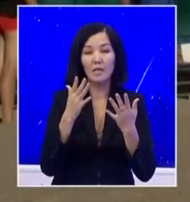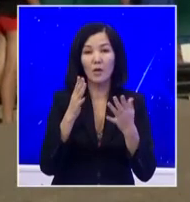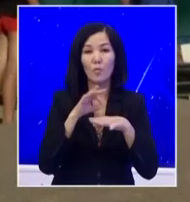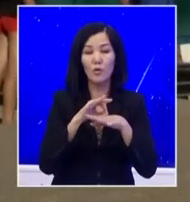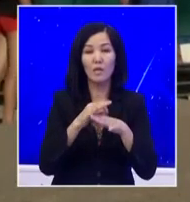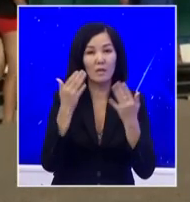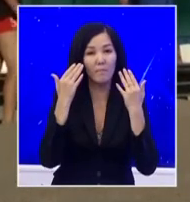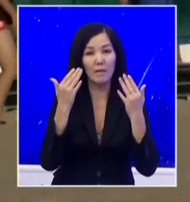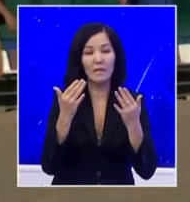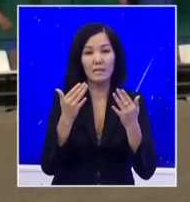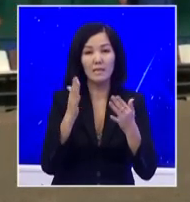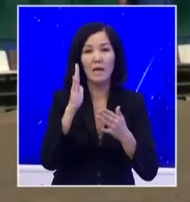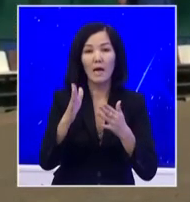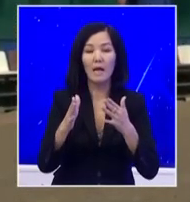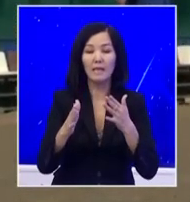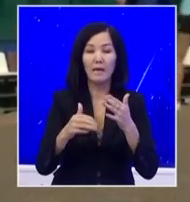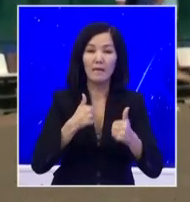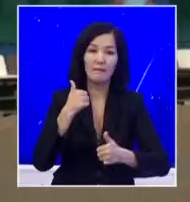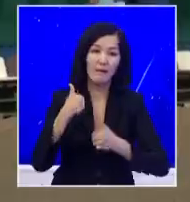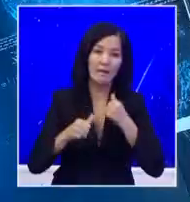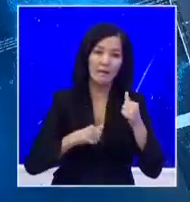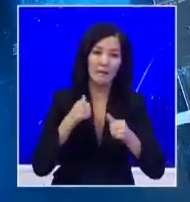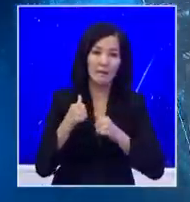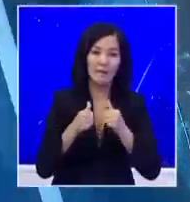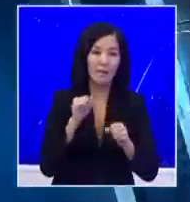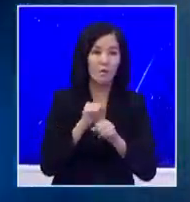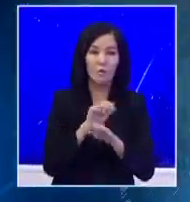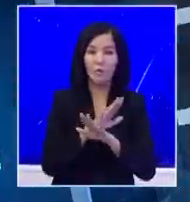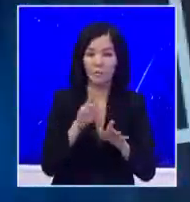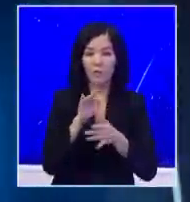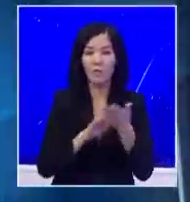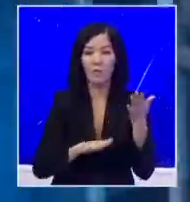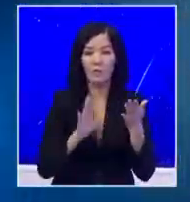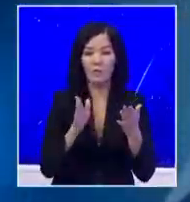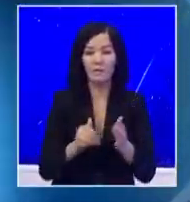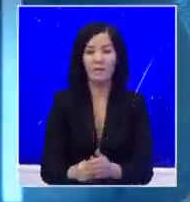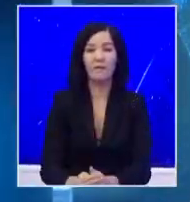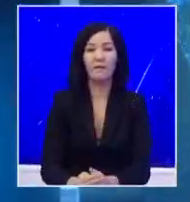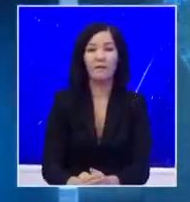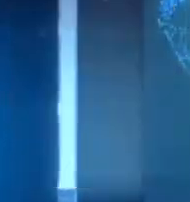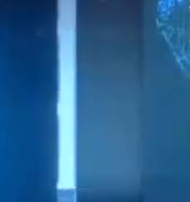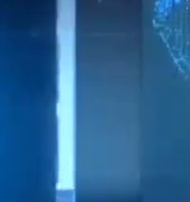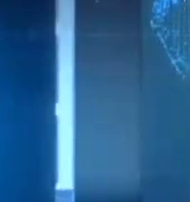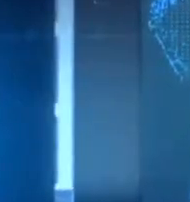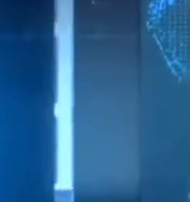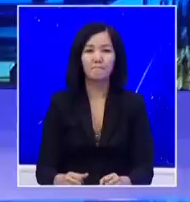додаға жетісулықтар дайындығымызды тоқтатпаймыз деп отыр. Рахат Рахымжанов, Нұржан Мұқанов, Жетісу арнасы.